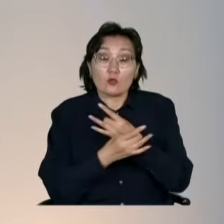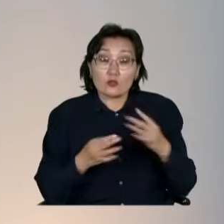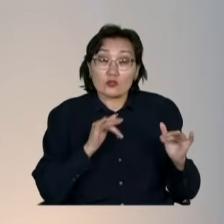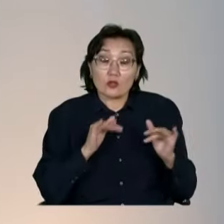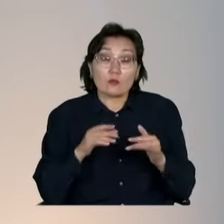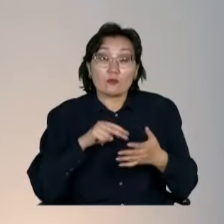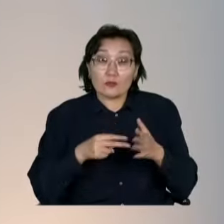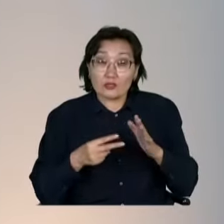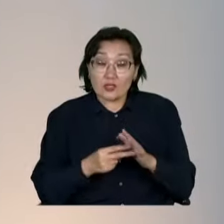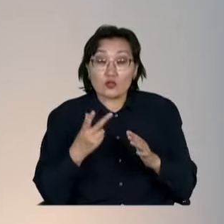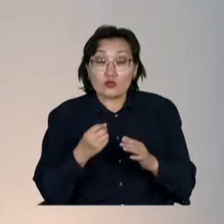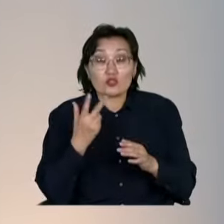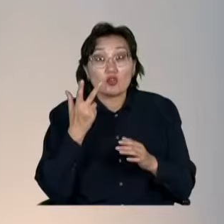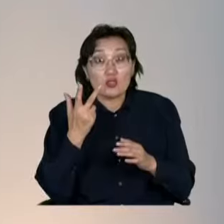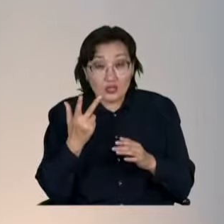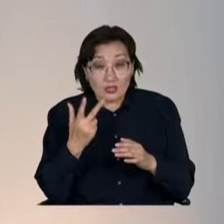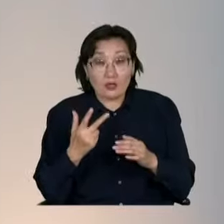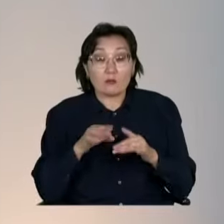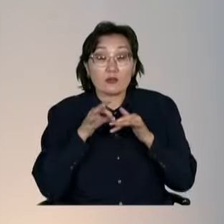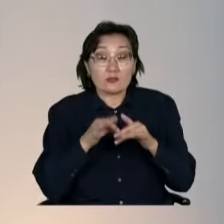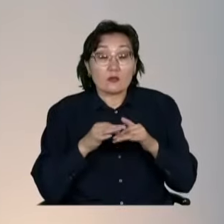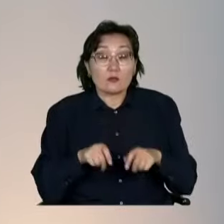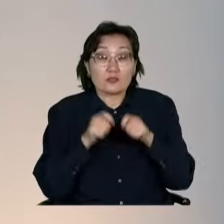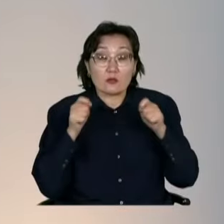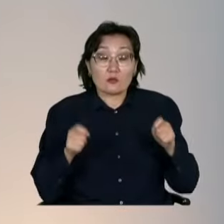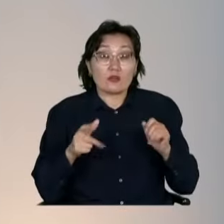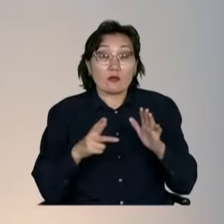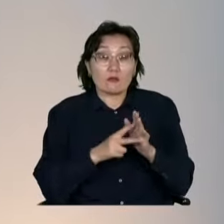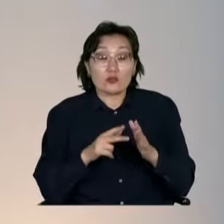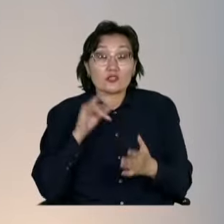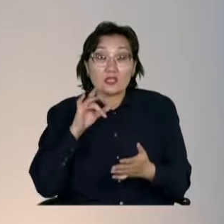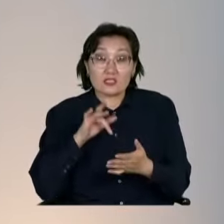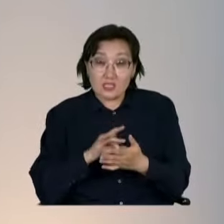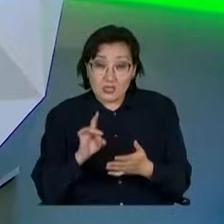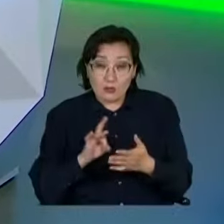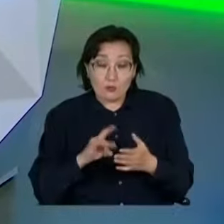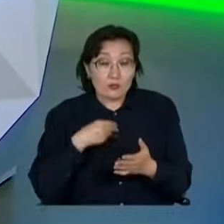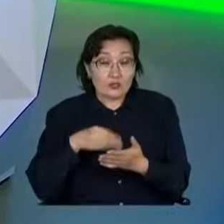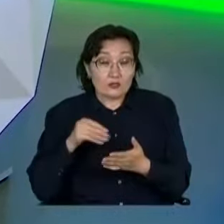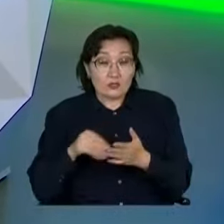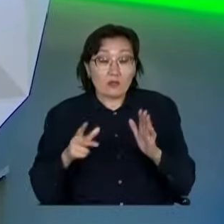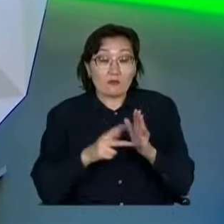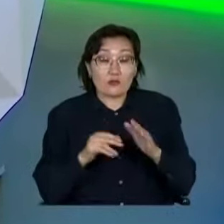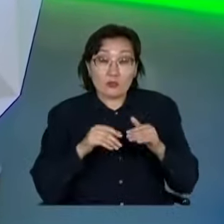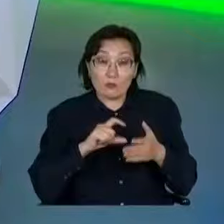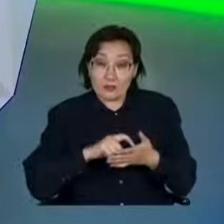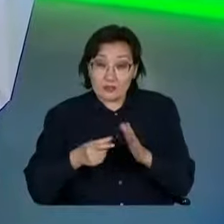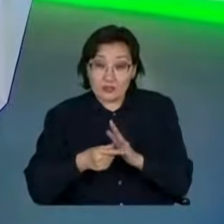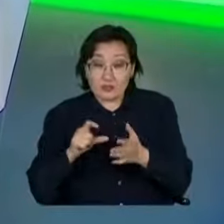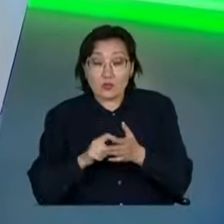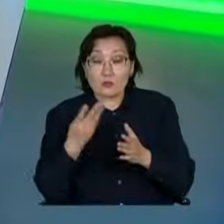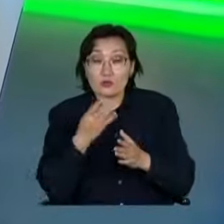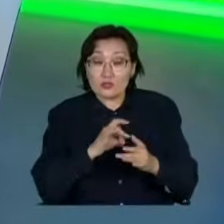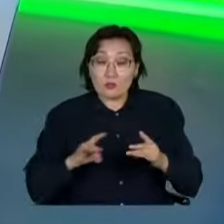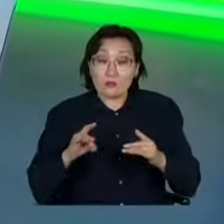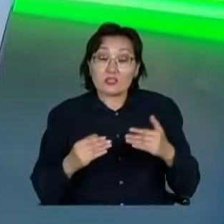3, порядка 200 воркаут-площадок, открыто 8 комьюнити-центров, также у нас закуплено 8 помещений в 4 районах